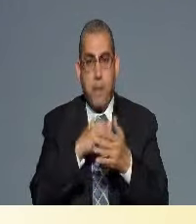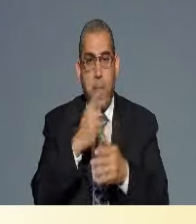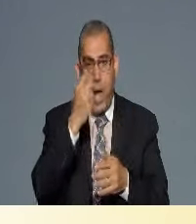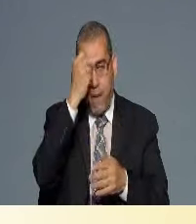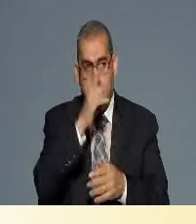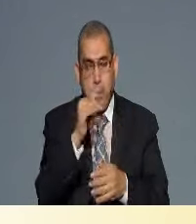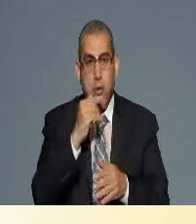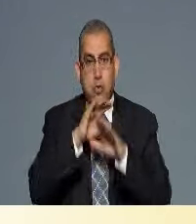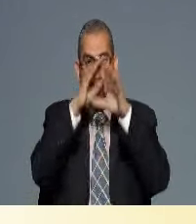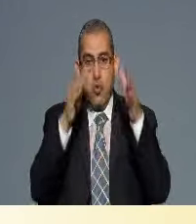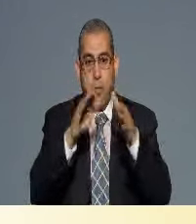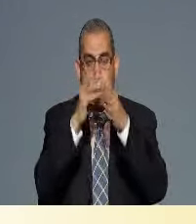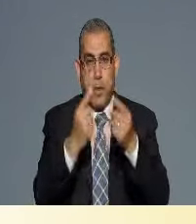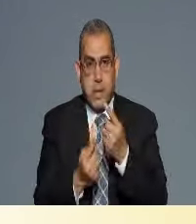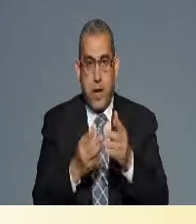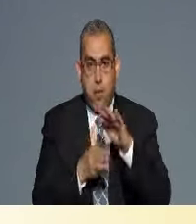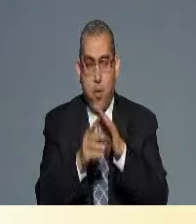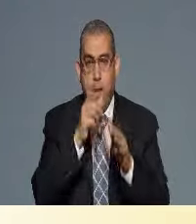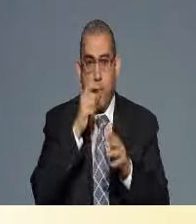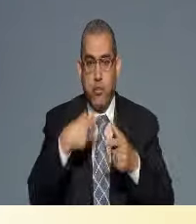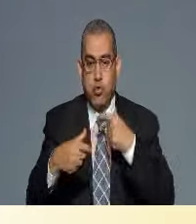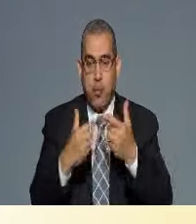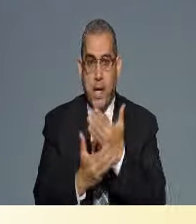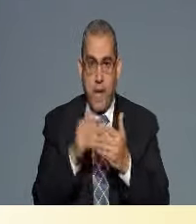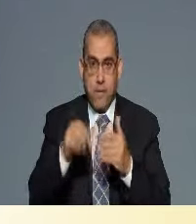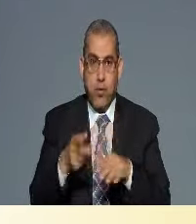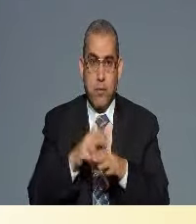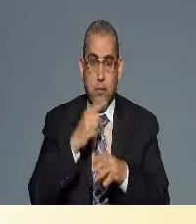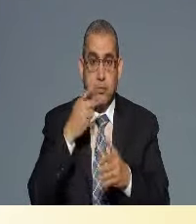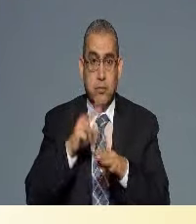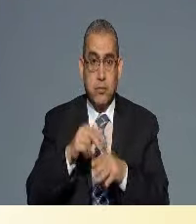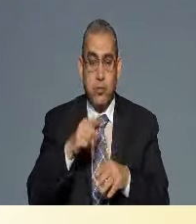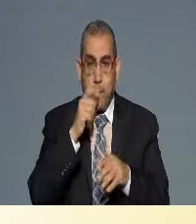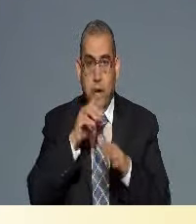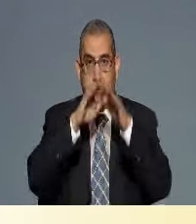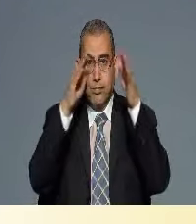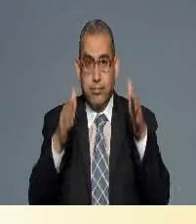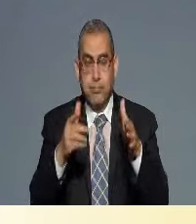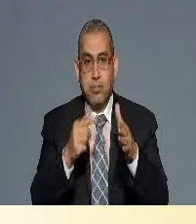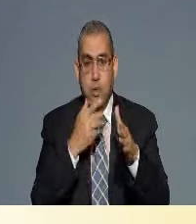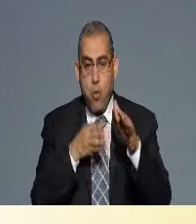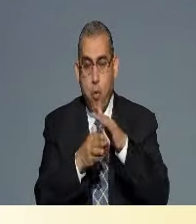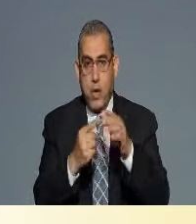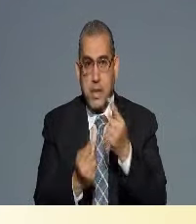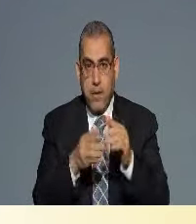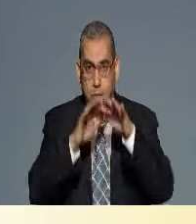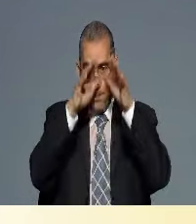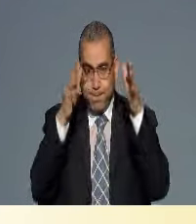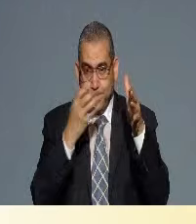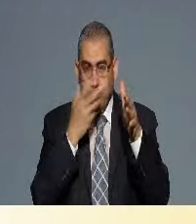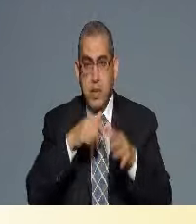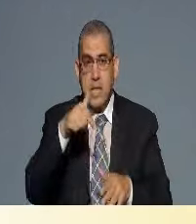عن صوب اسباني بنظام الهاي تكنولوجي، وايضا بنتكلم على صوب مصري. الصوب الاسباني تقريبا حوالي 6×6